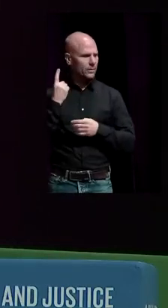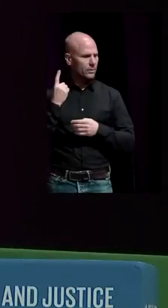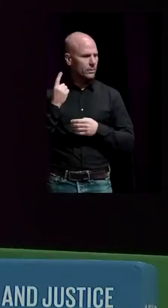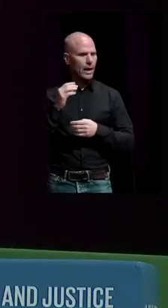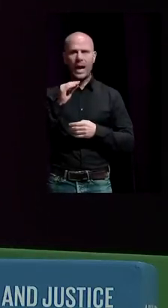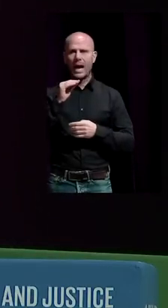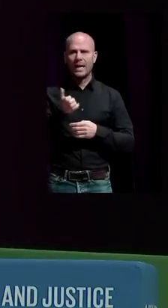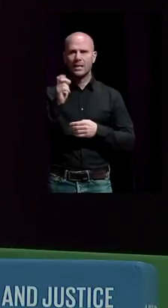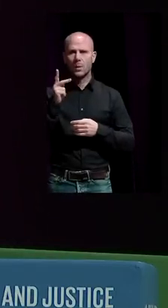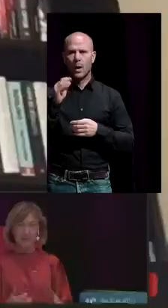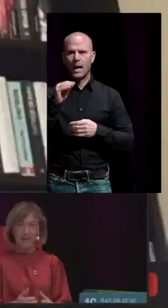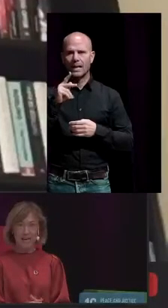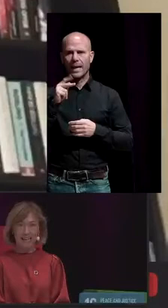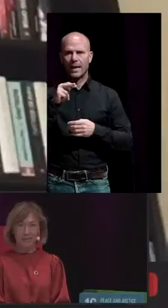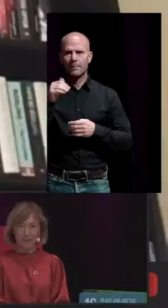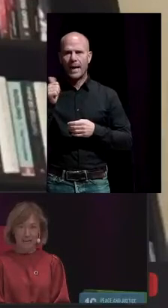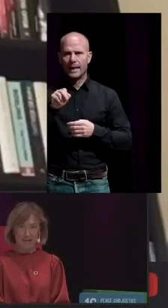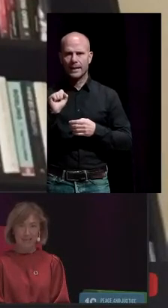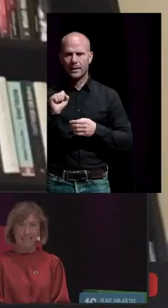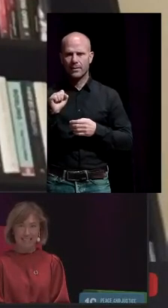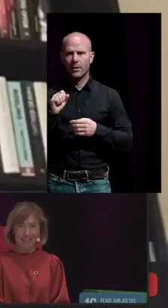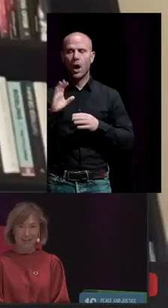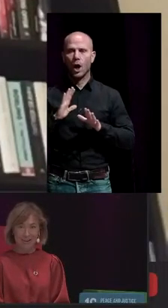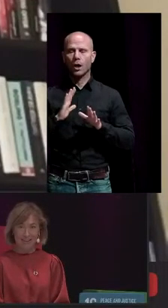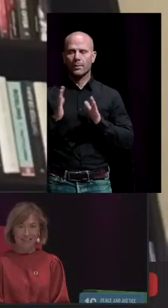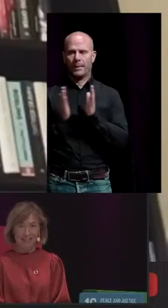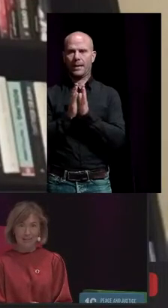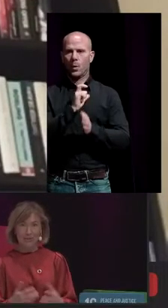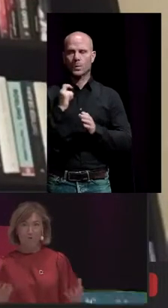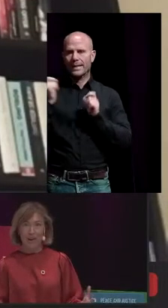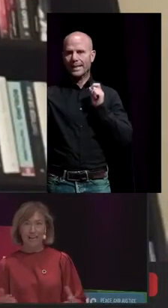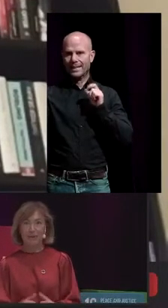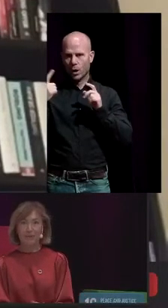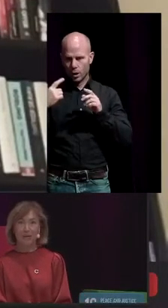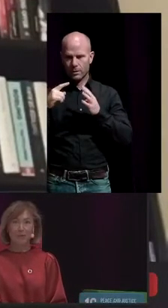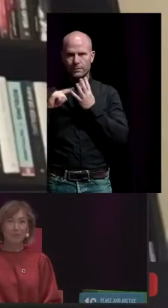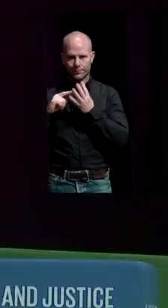Akko Ankarberg, som vi har den stora äran att få med oss digitalt. Så